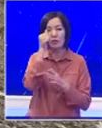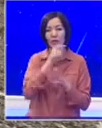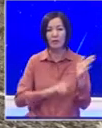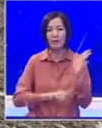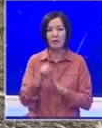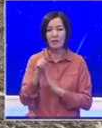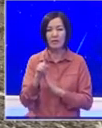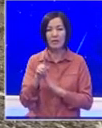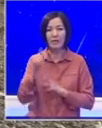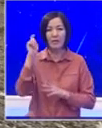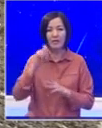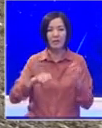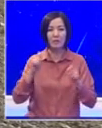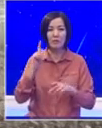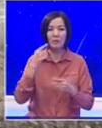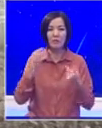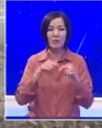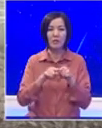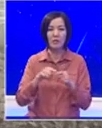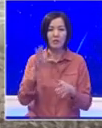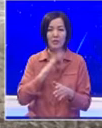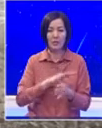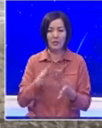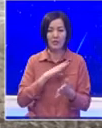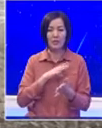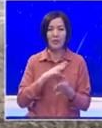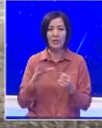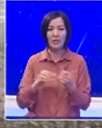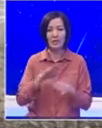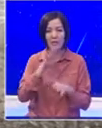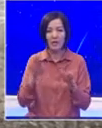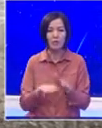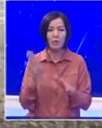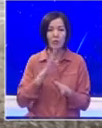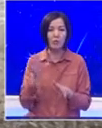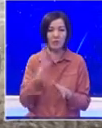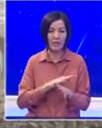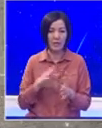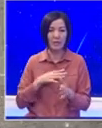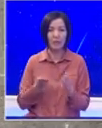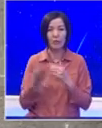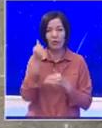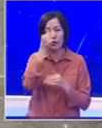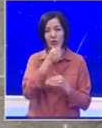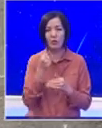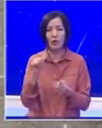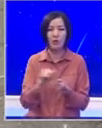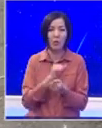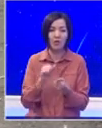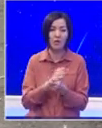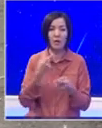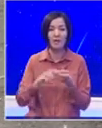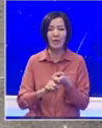басында тамшылатып суғару технологиясын енгізген. Жерасты суын пайдаланады. Сәйкесінше өткен жылғы қуаңшылыққа